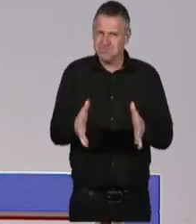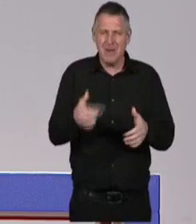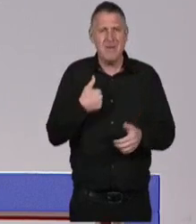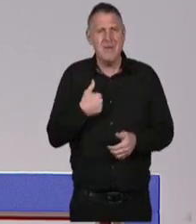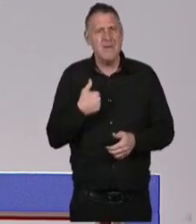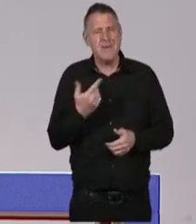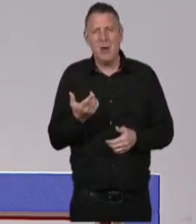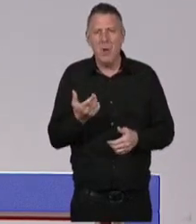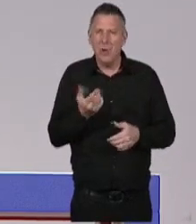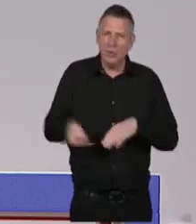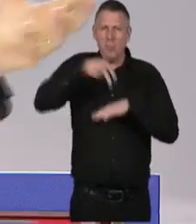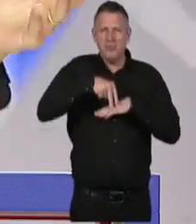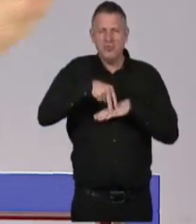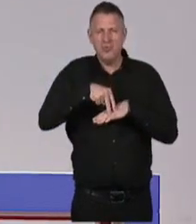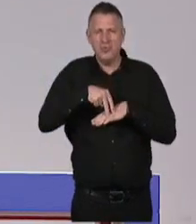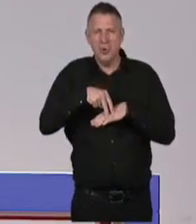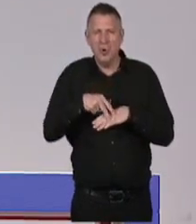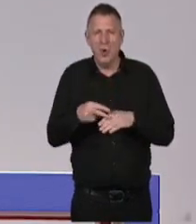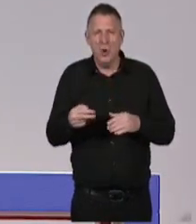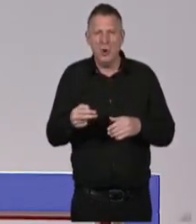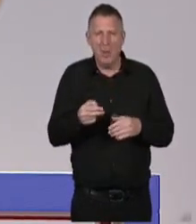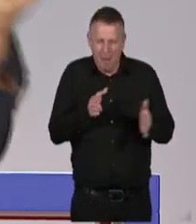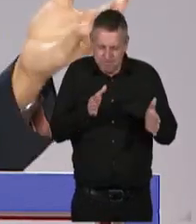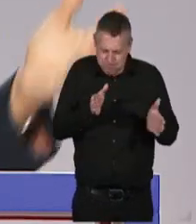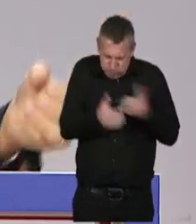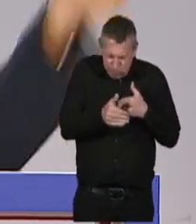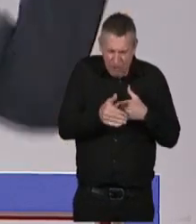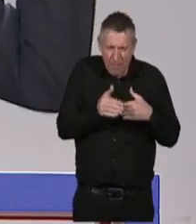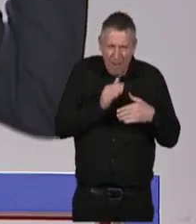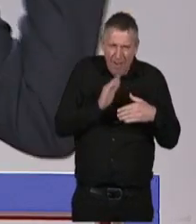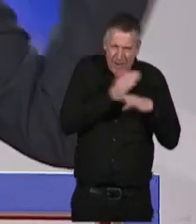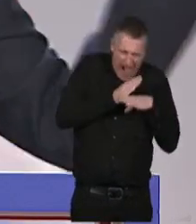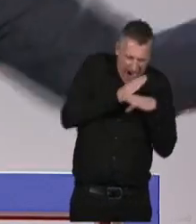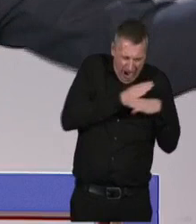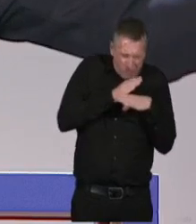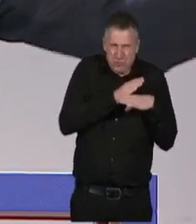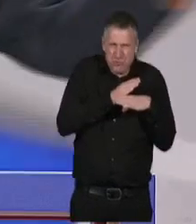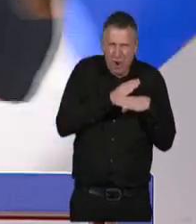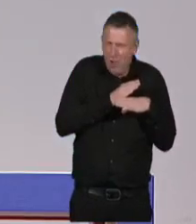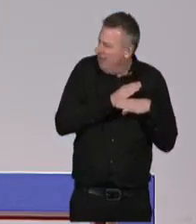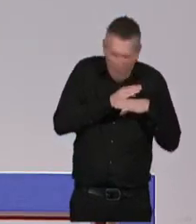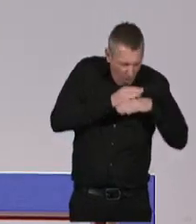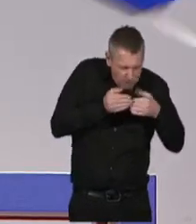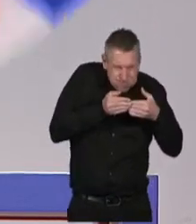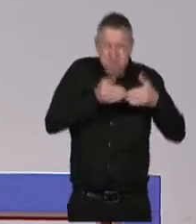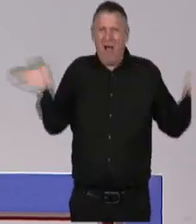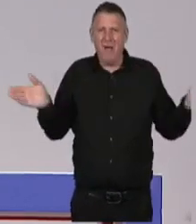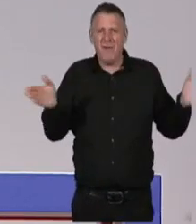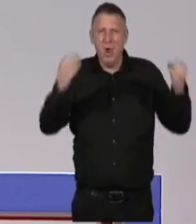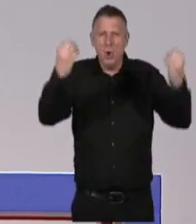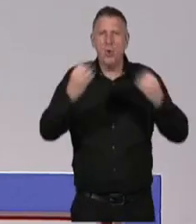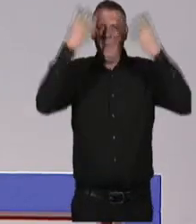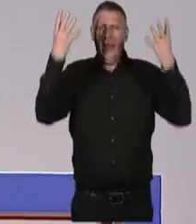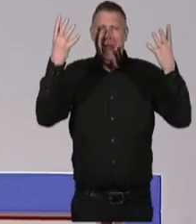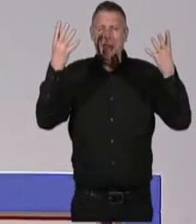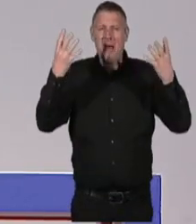debout! Nous allons ouvrir toutes ces bastilles qui nous tiennent à l'ombre. Vous êtes faits pour la lumière, vous êtes faits pour la